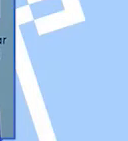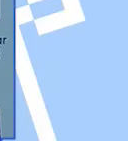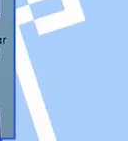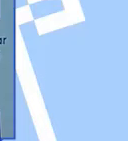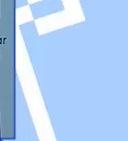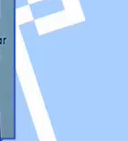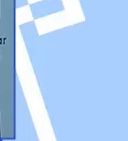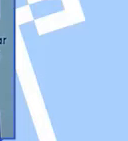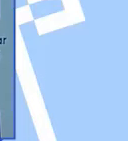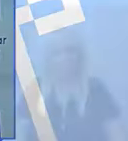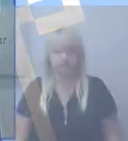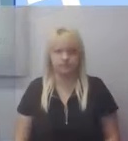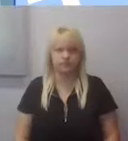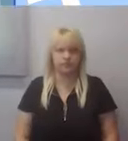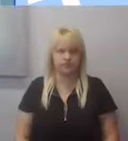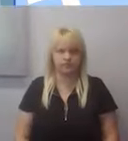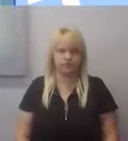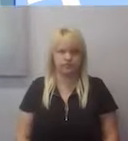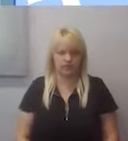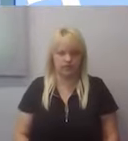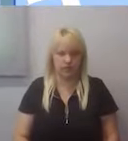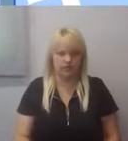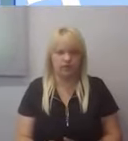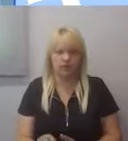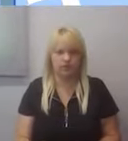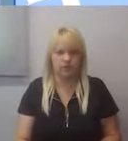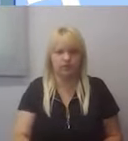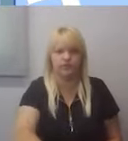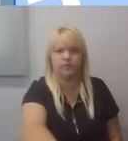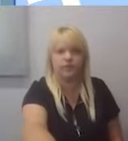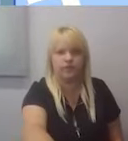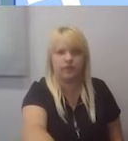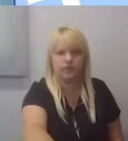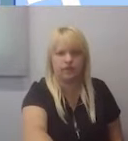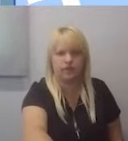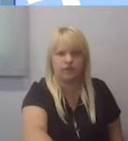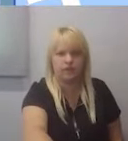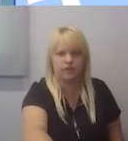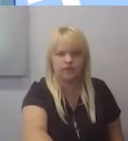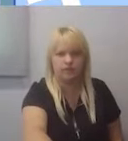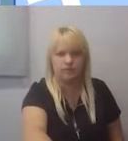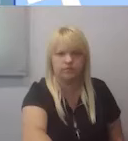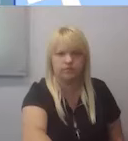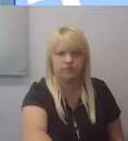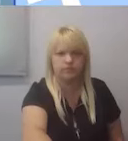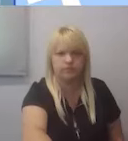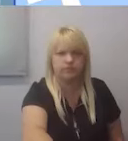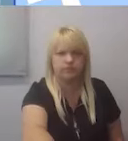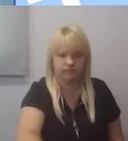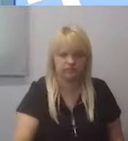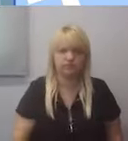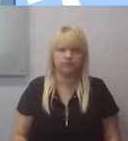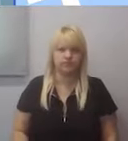pirmais par vispārīgiem ieteikumiem gan otrais kas bija veltīts informācijas saņemšanai dezinformācijas jautājumiem kiberdrošības